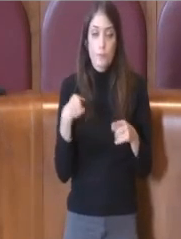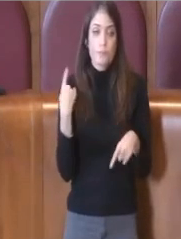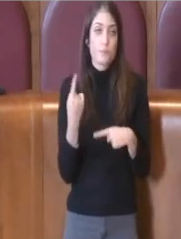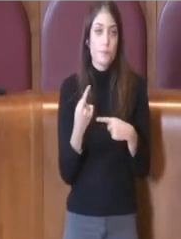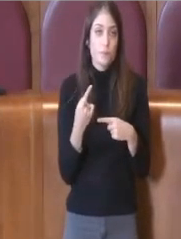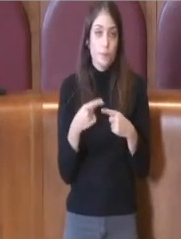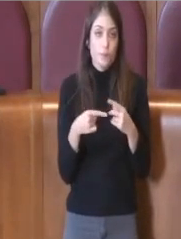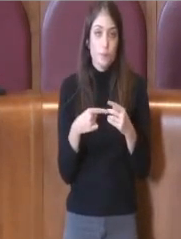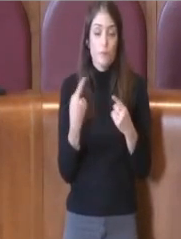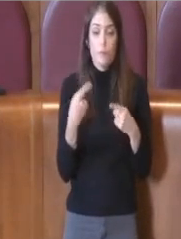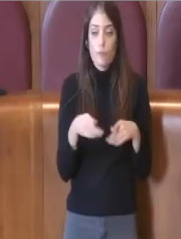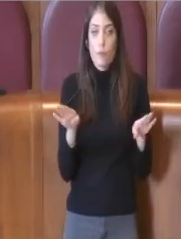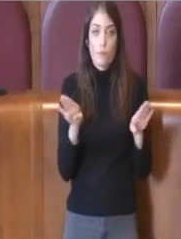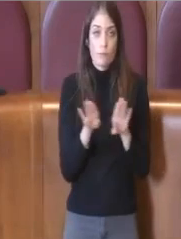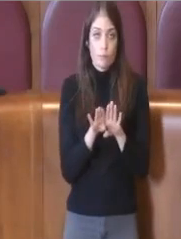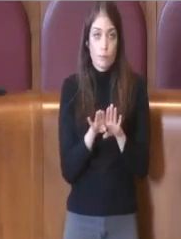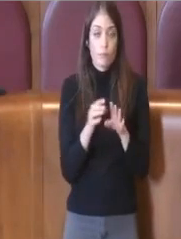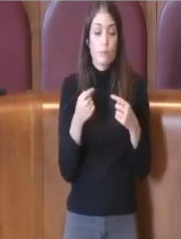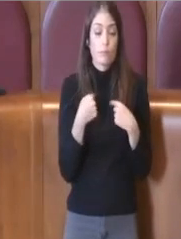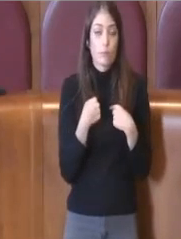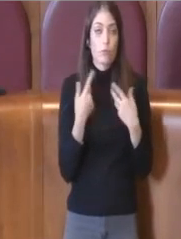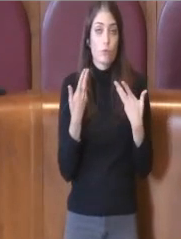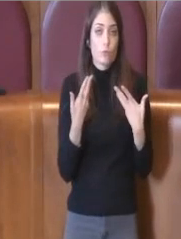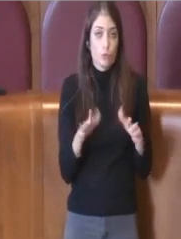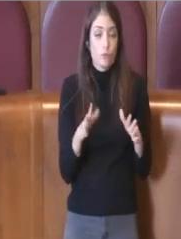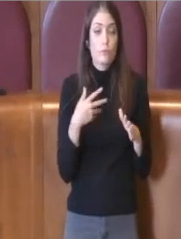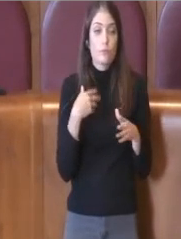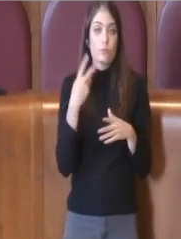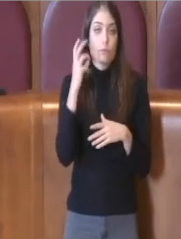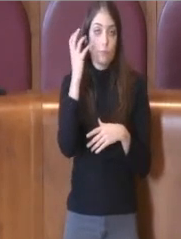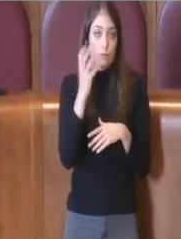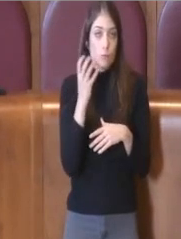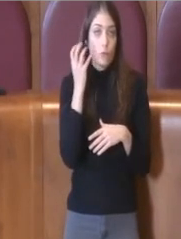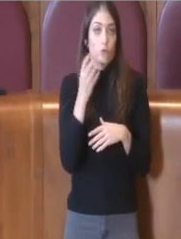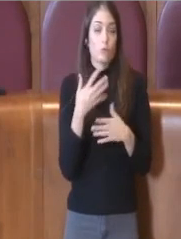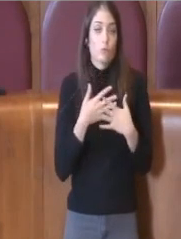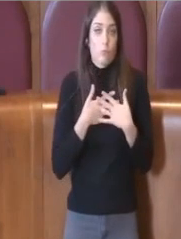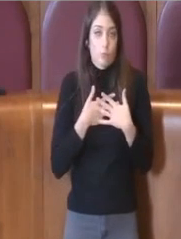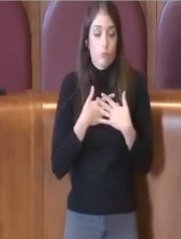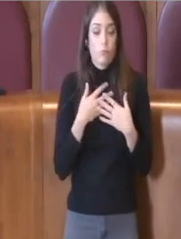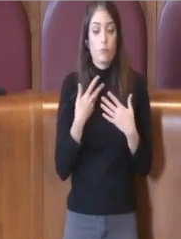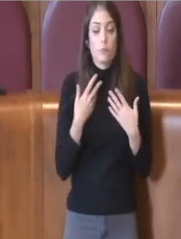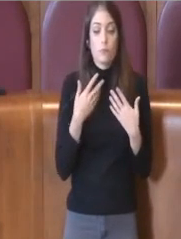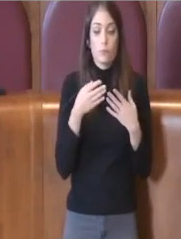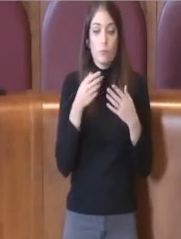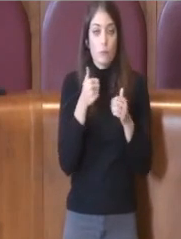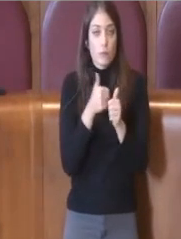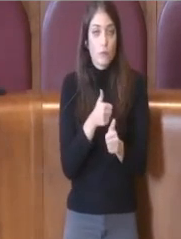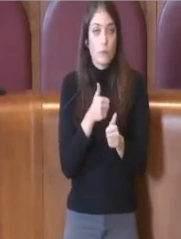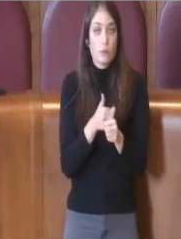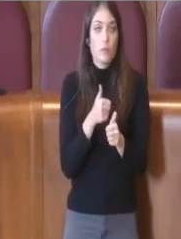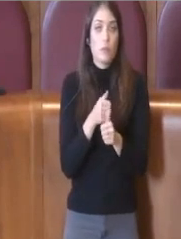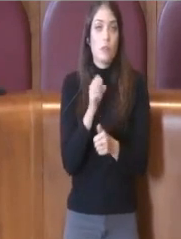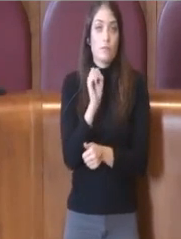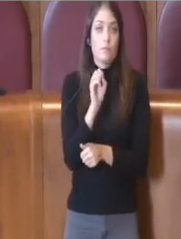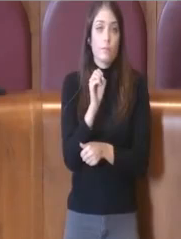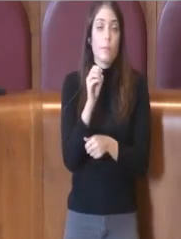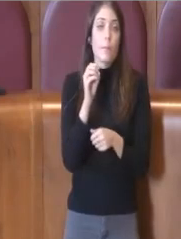vado in chiusura. Io ho avuto il piacere e l'onore di seguire una lectio magistralis del professor